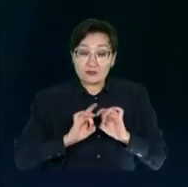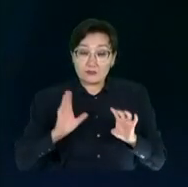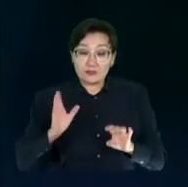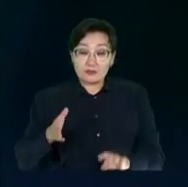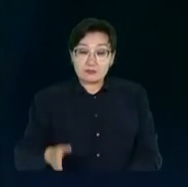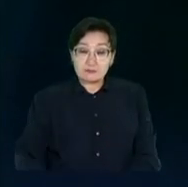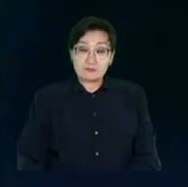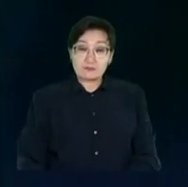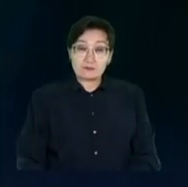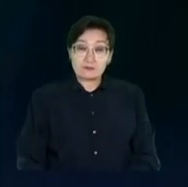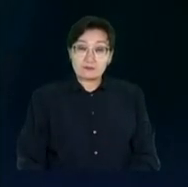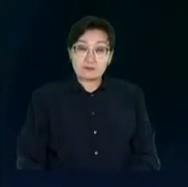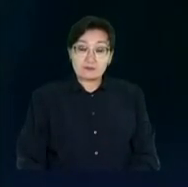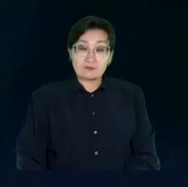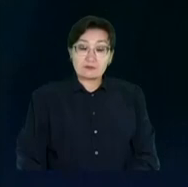Арғынның репортажы.